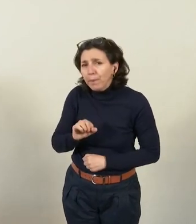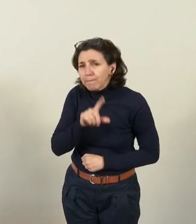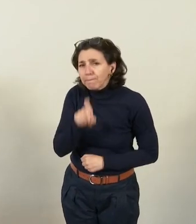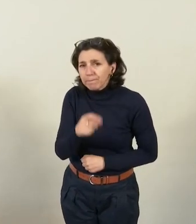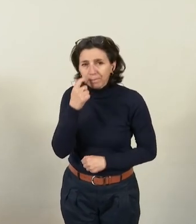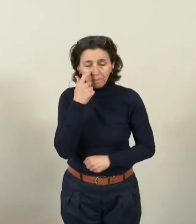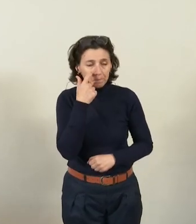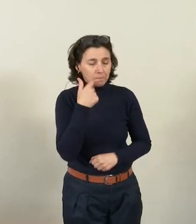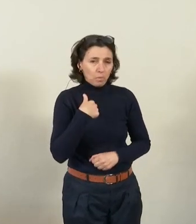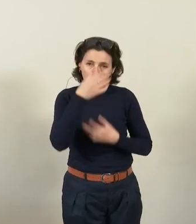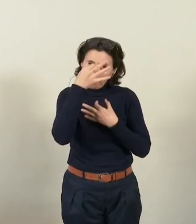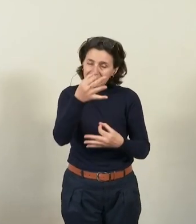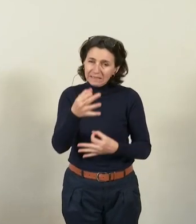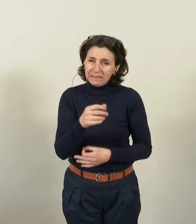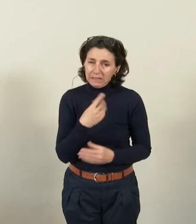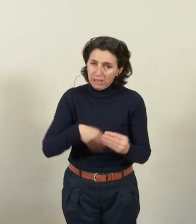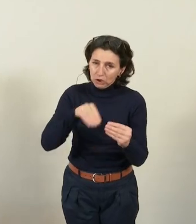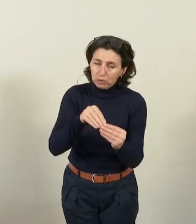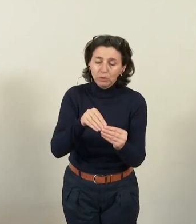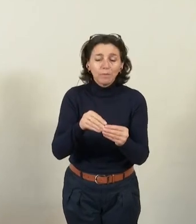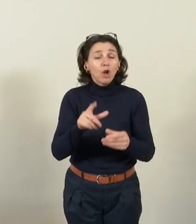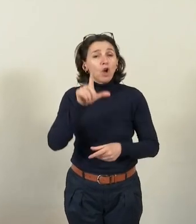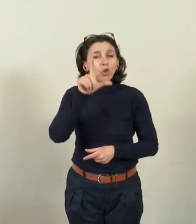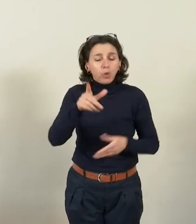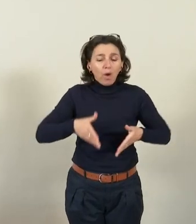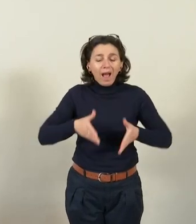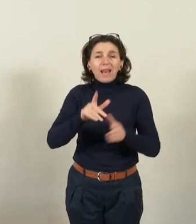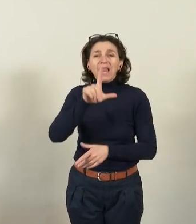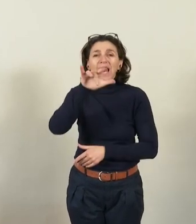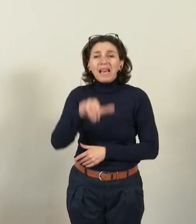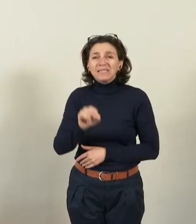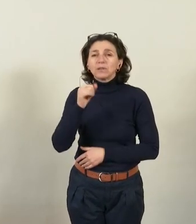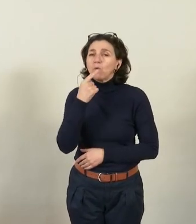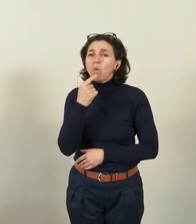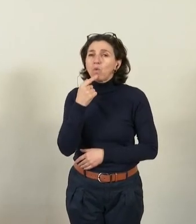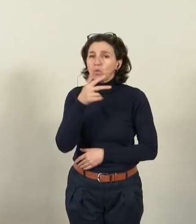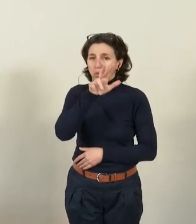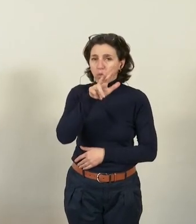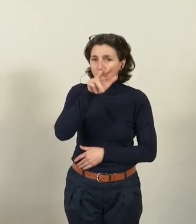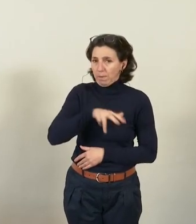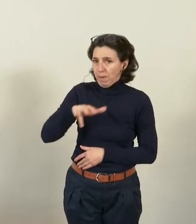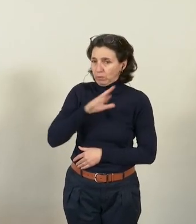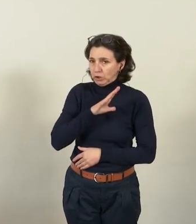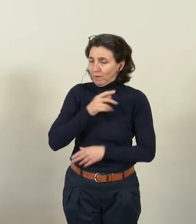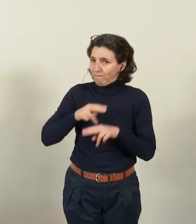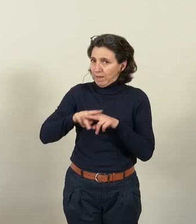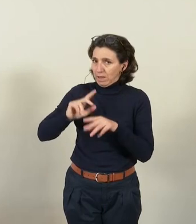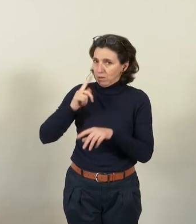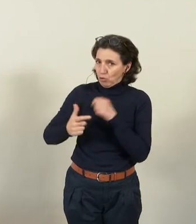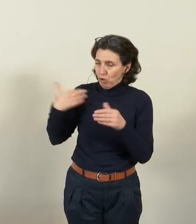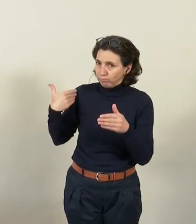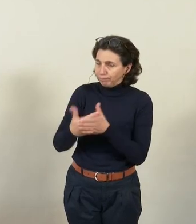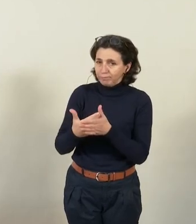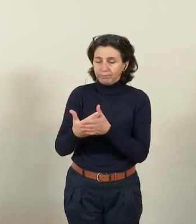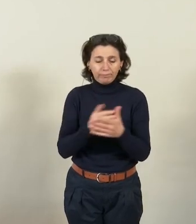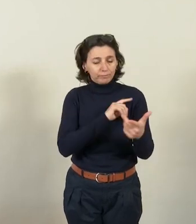être précis le 2 allé du LCE rouge trois appartements vide depuis 2 ans dans l'immeuble du 23